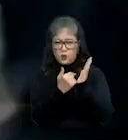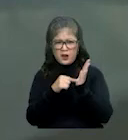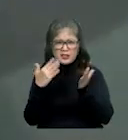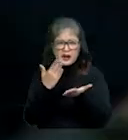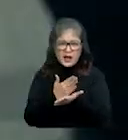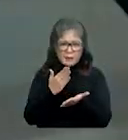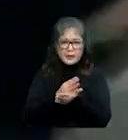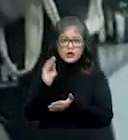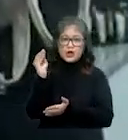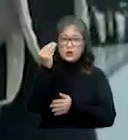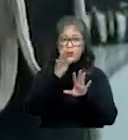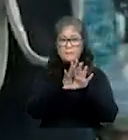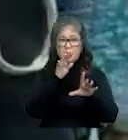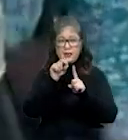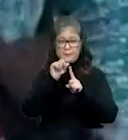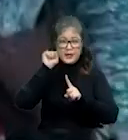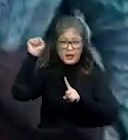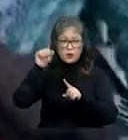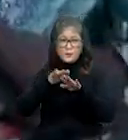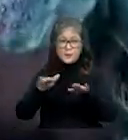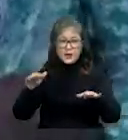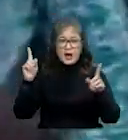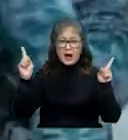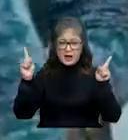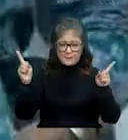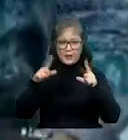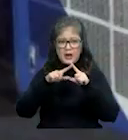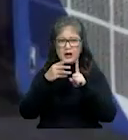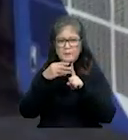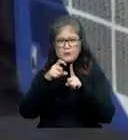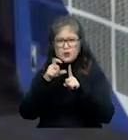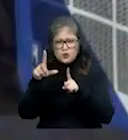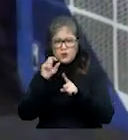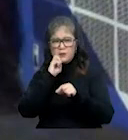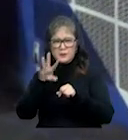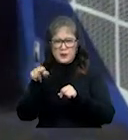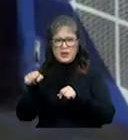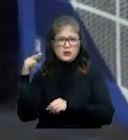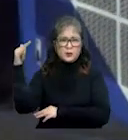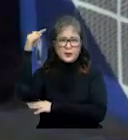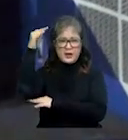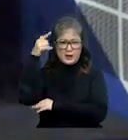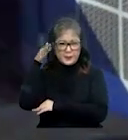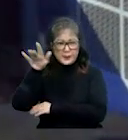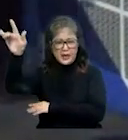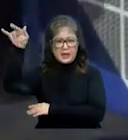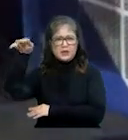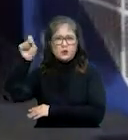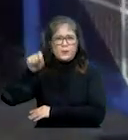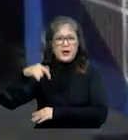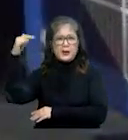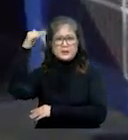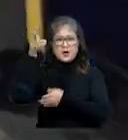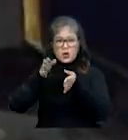DPP Partai Perindo bidang keagamaan Abdul Holik meminta Menteri Agama meninjau kembali keberangkatan haji memakai maskapai Garuda maupun Saudi